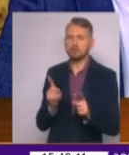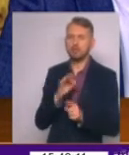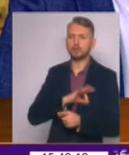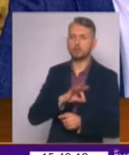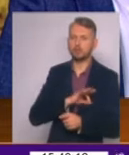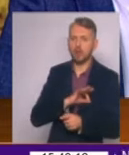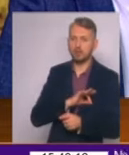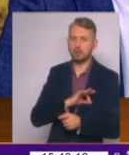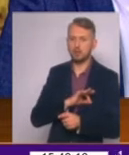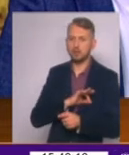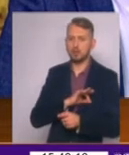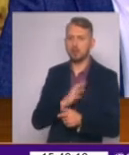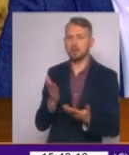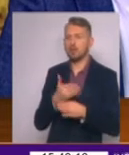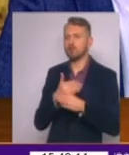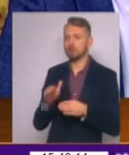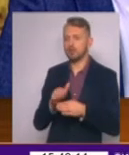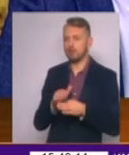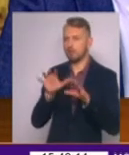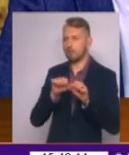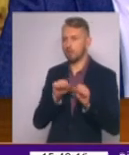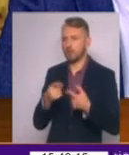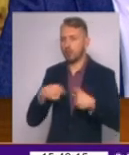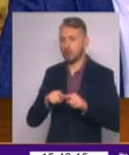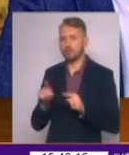які частини правоохоронних органів, можливо, для того, щоб